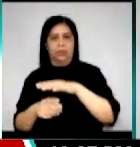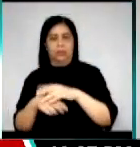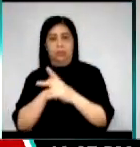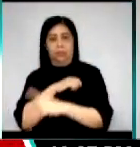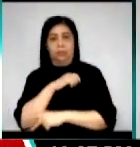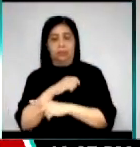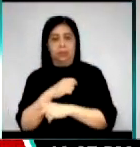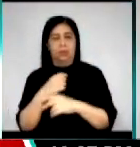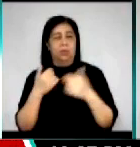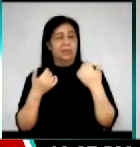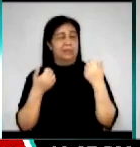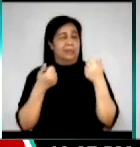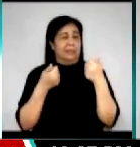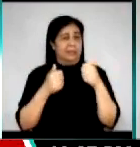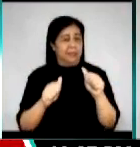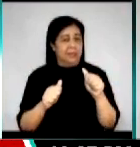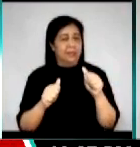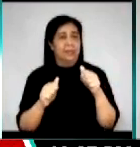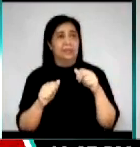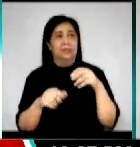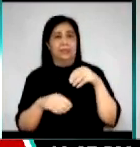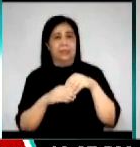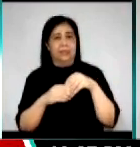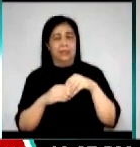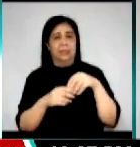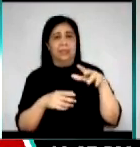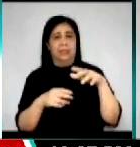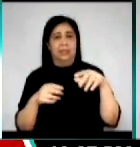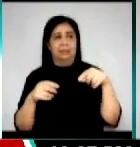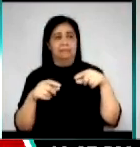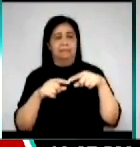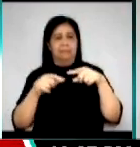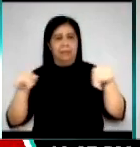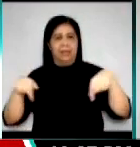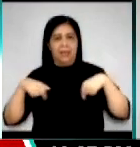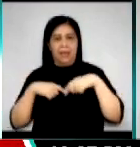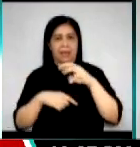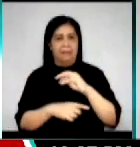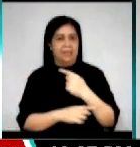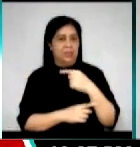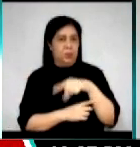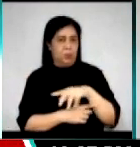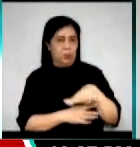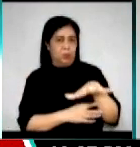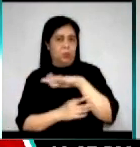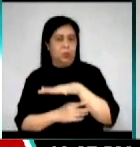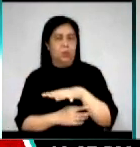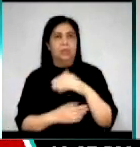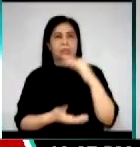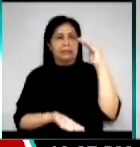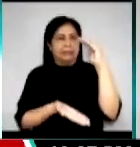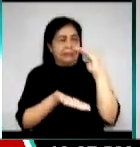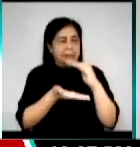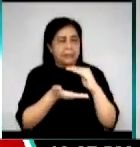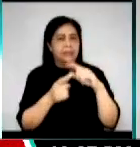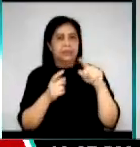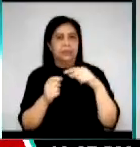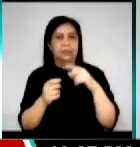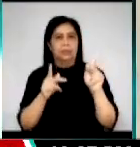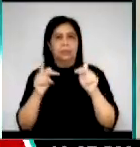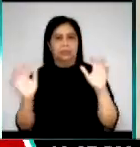we can and within the parameters of MGCQ, ginaminimize natin ang people